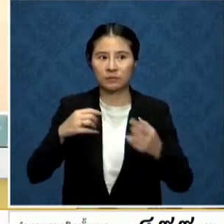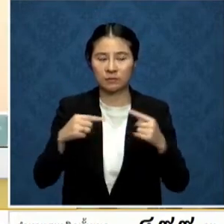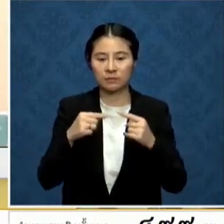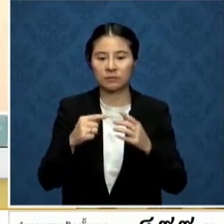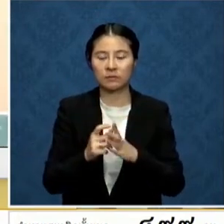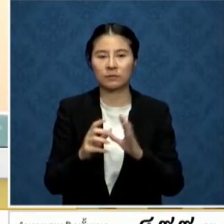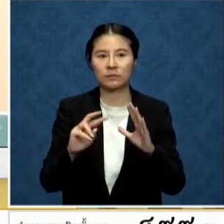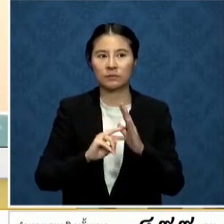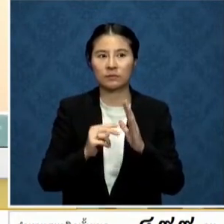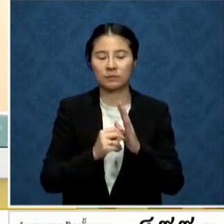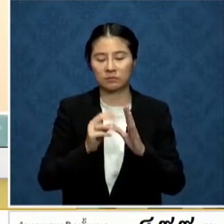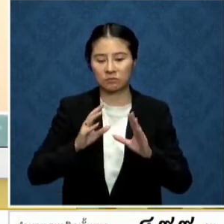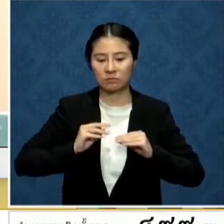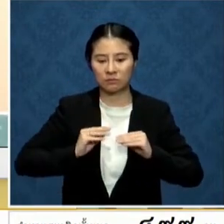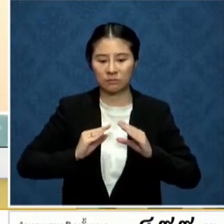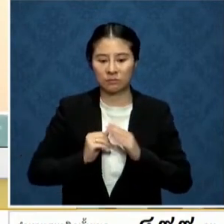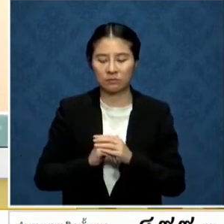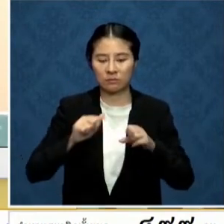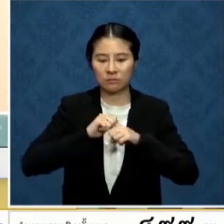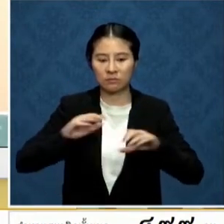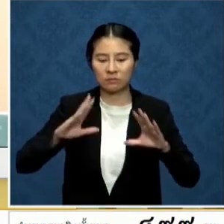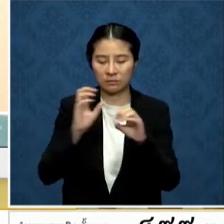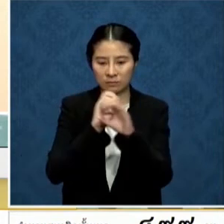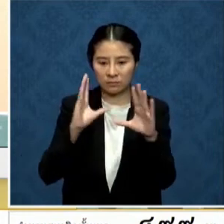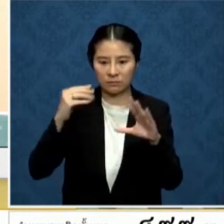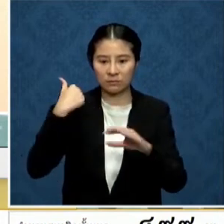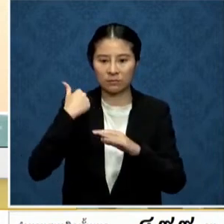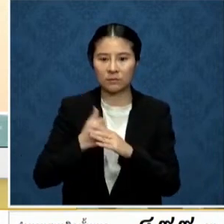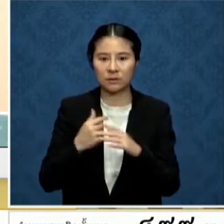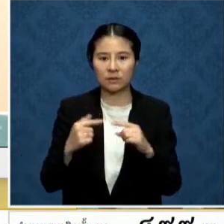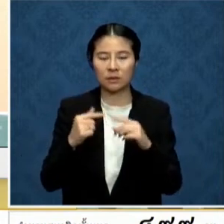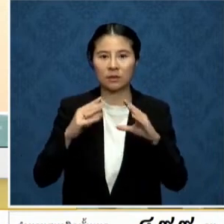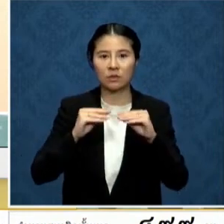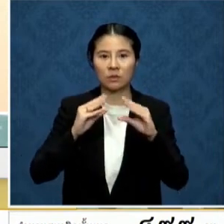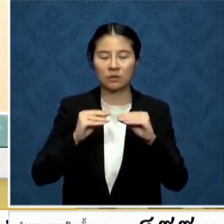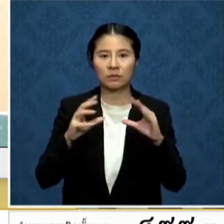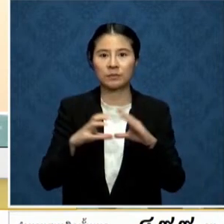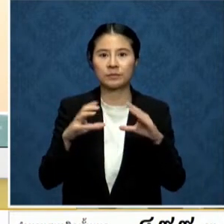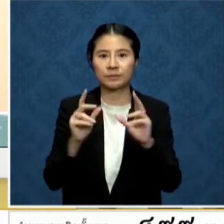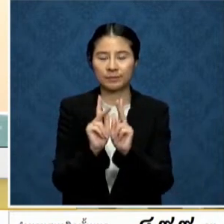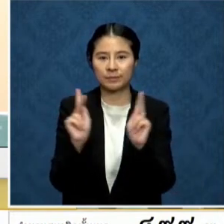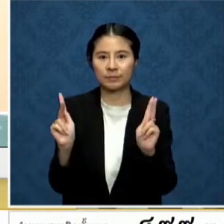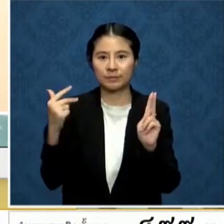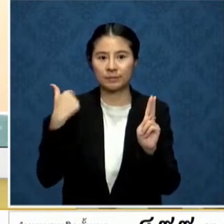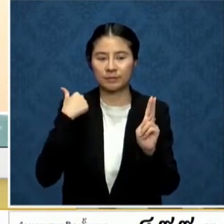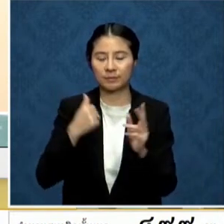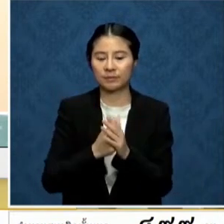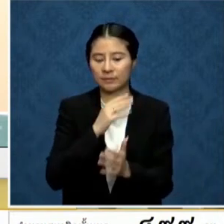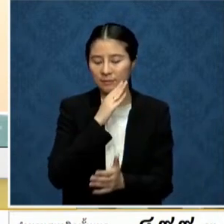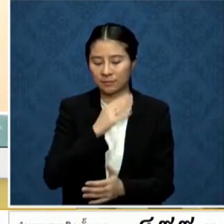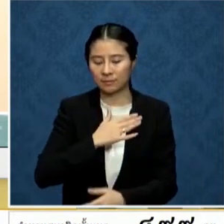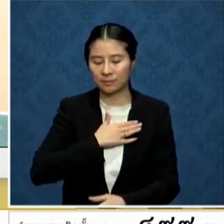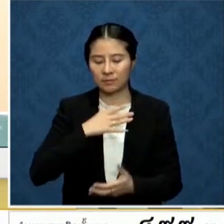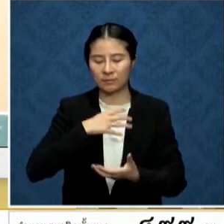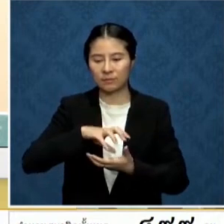ไม่เห็นด้วยก็เหมือนกับว่าผมไม่อยากให้มีการเปิดเผยโปร่งใสแต่อย่าลืมนะครับการประชุมคณะกรรมาธิการเนี่ยนะครับถ้าเราจะมีการ